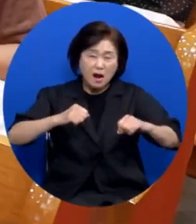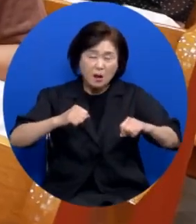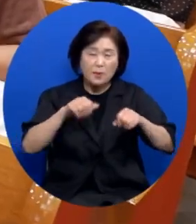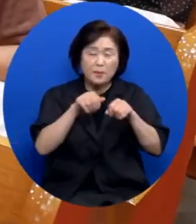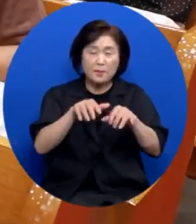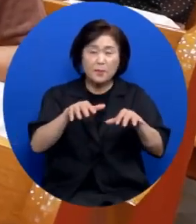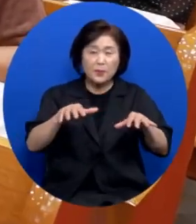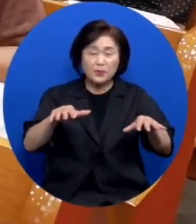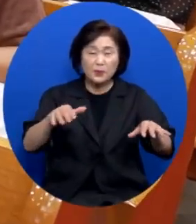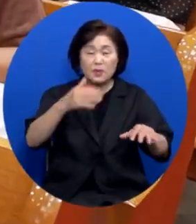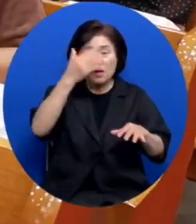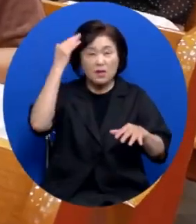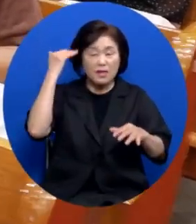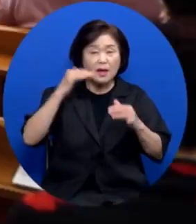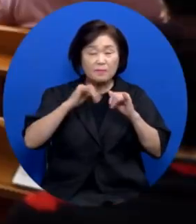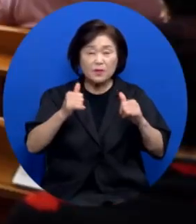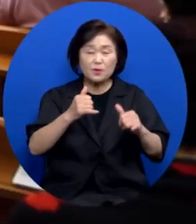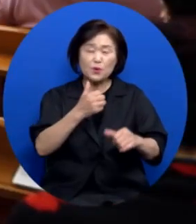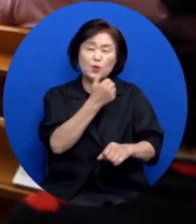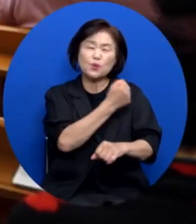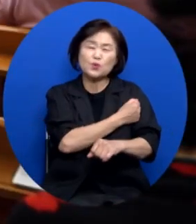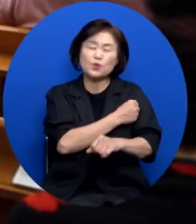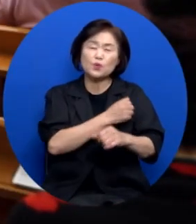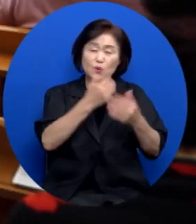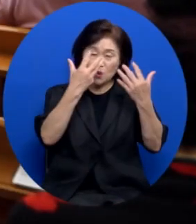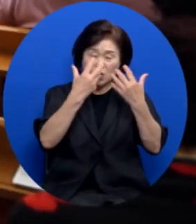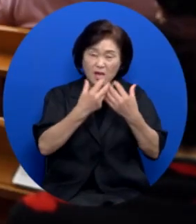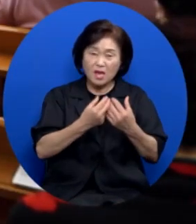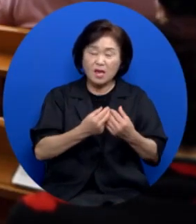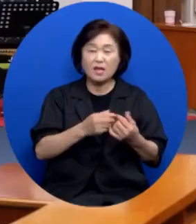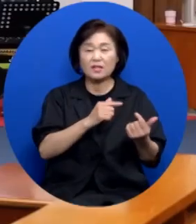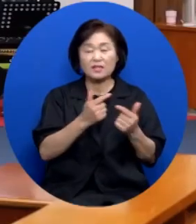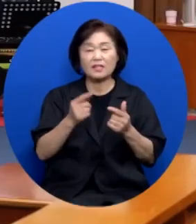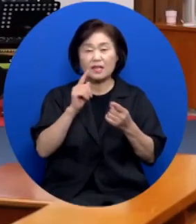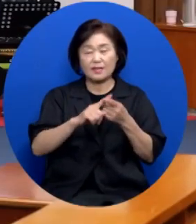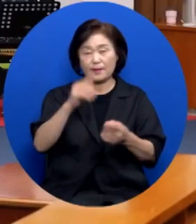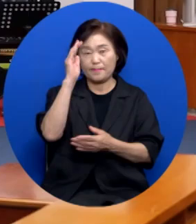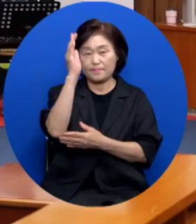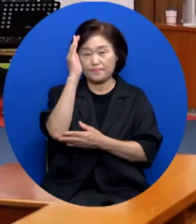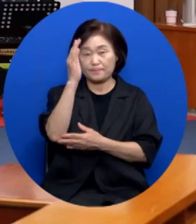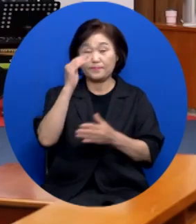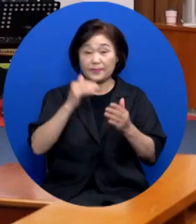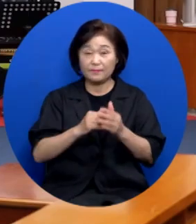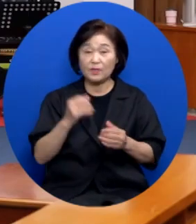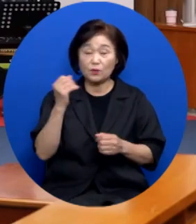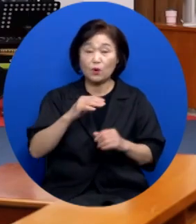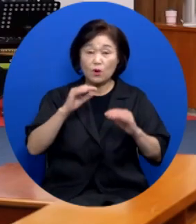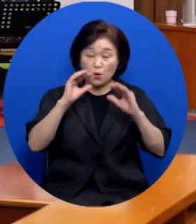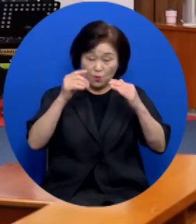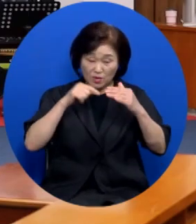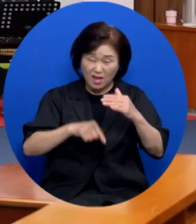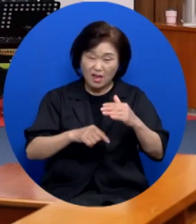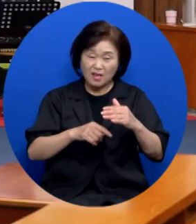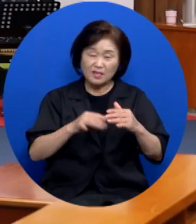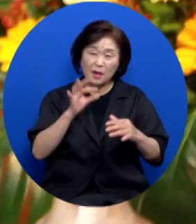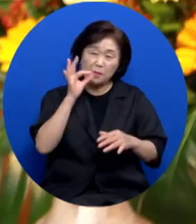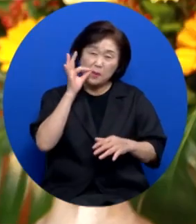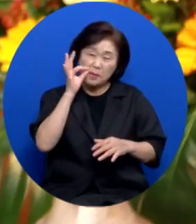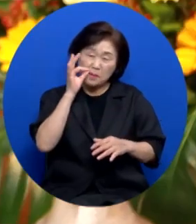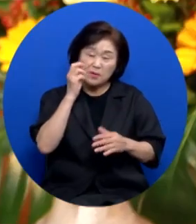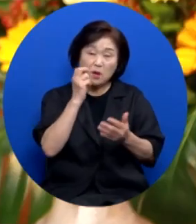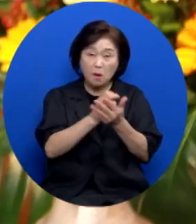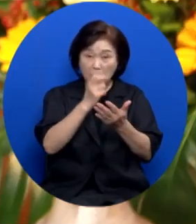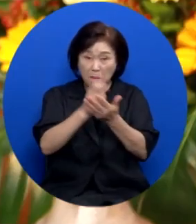대한민국 청소년들의 심각한 중독 실태도 진단했습니다 아울러 국내에서 대마초 합법화